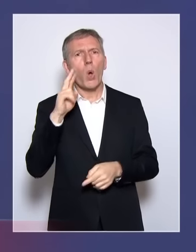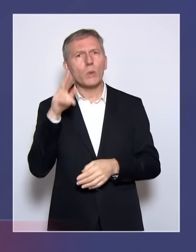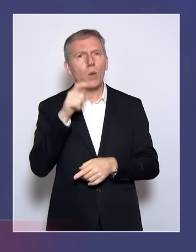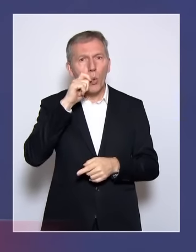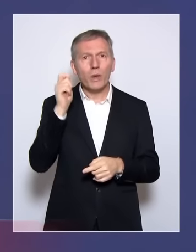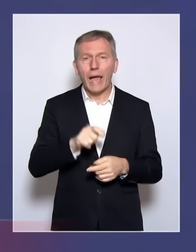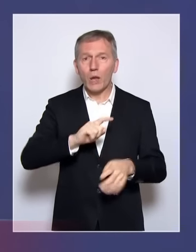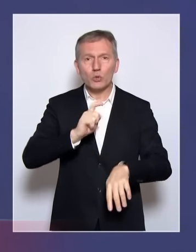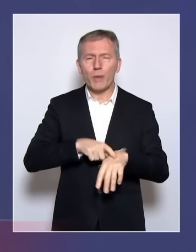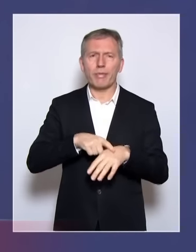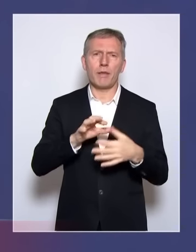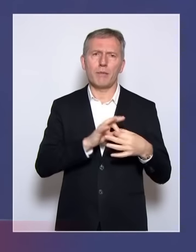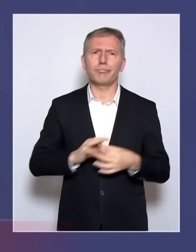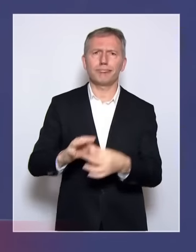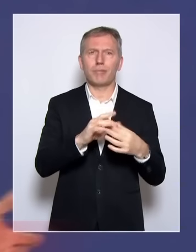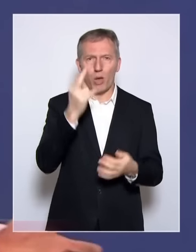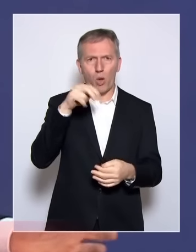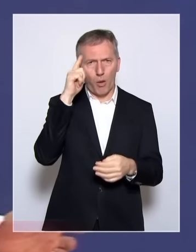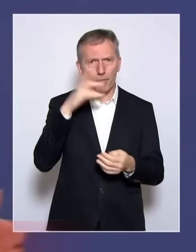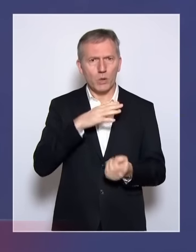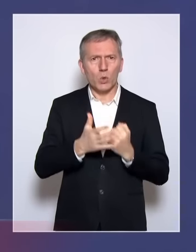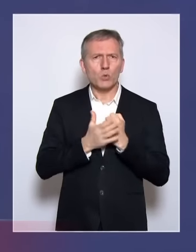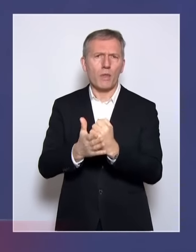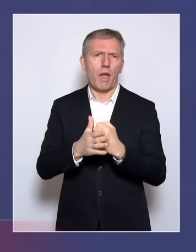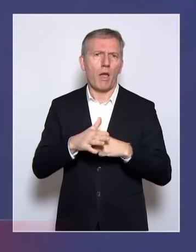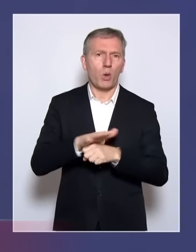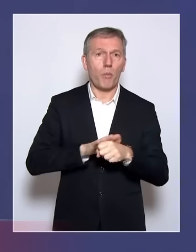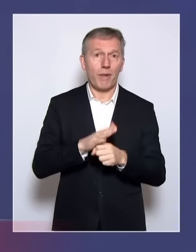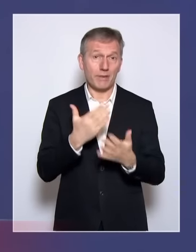soutien militaire massif de l'Union européenne ? Et nous l'avons fait.